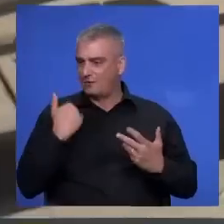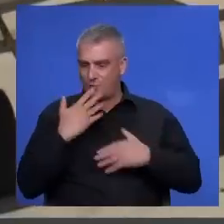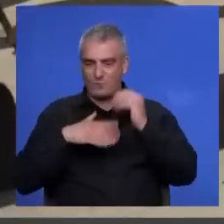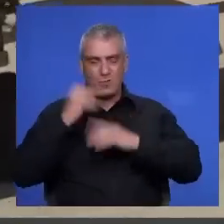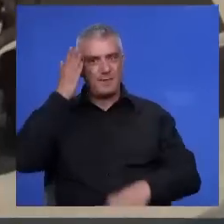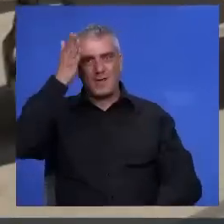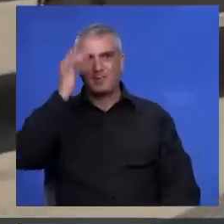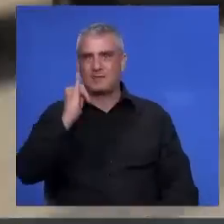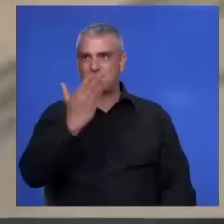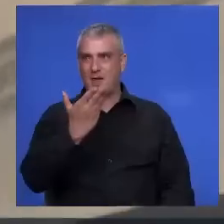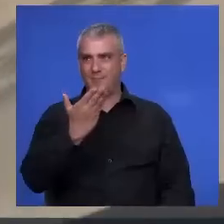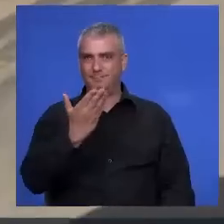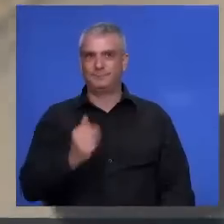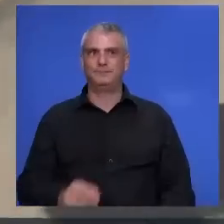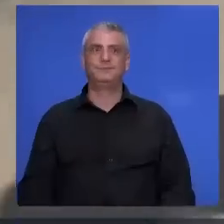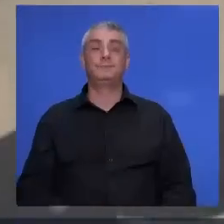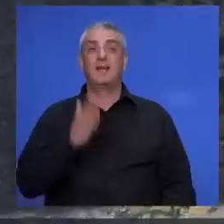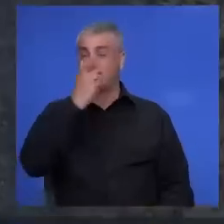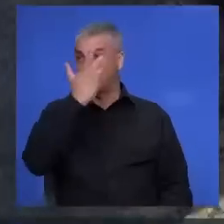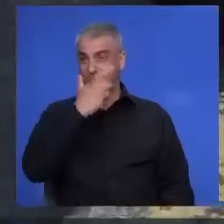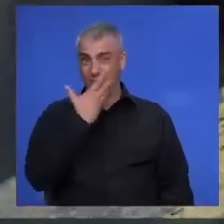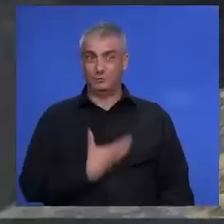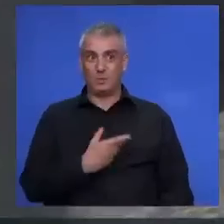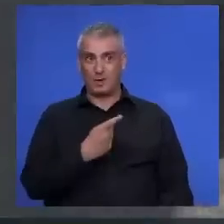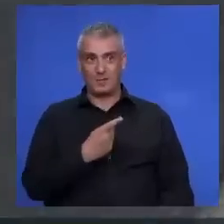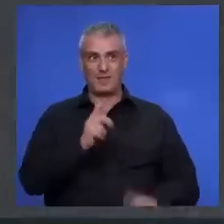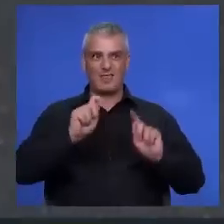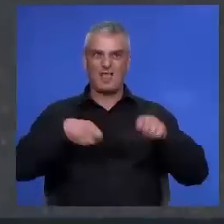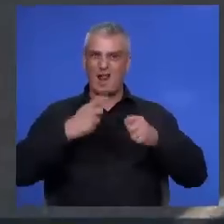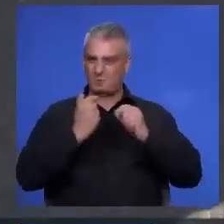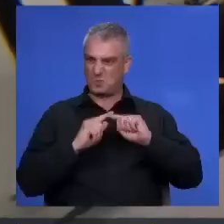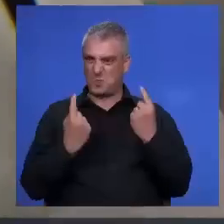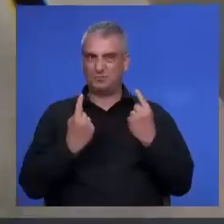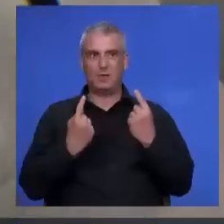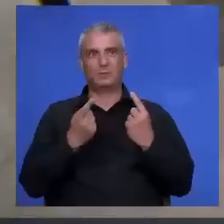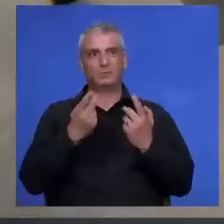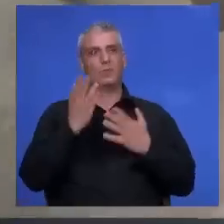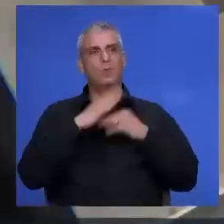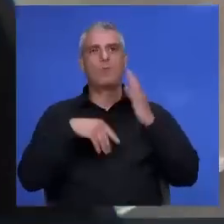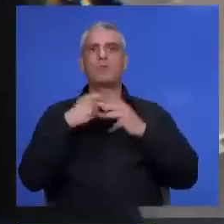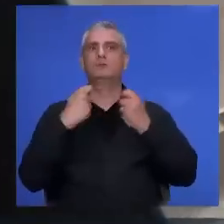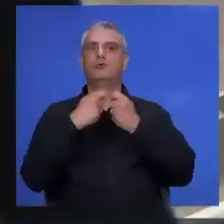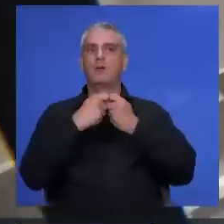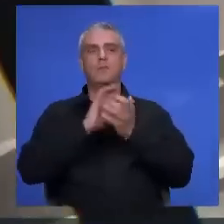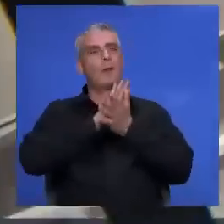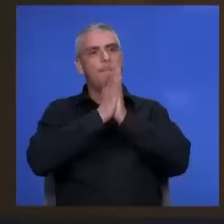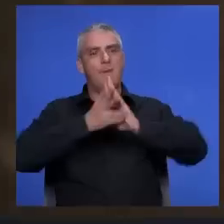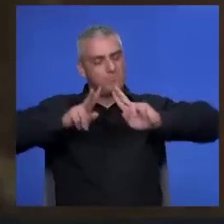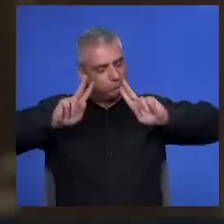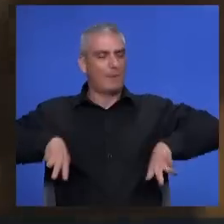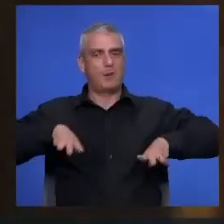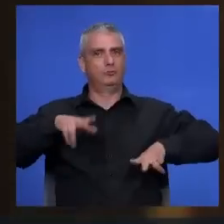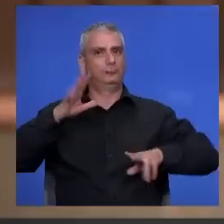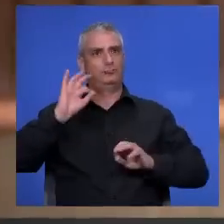future. העתיד שהאיש המזוקן, בעל הנעליים המוזרות, בונה עם שותפיו, הוא מהפכה של ממש